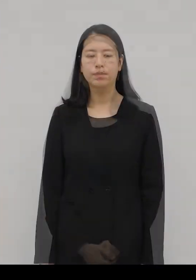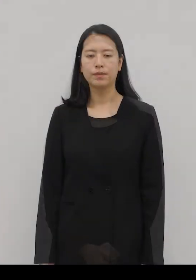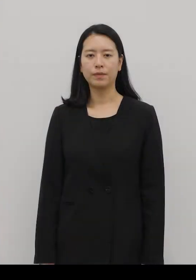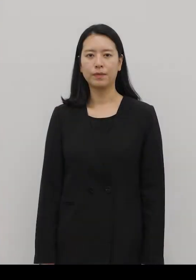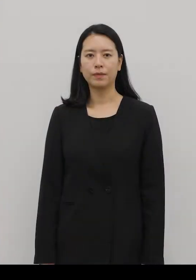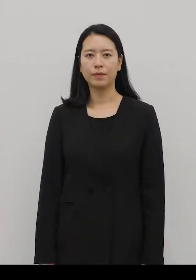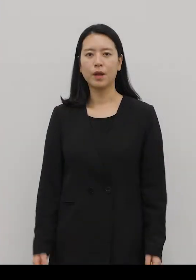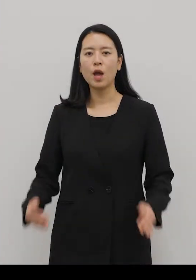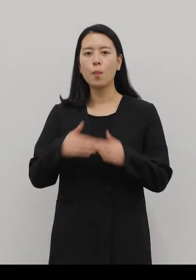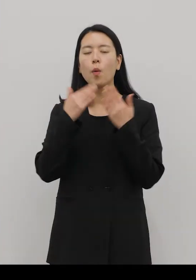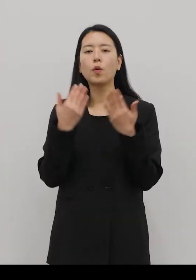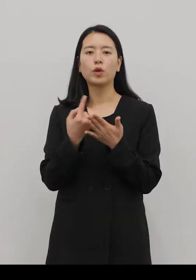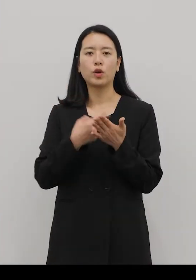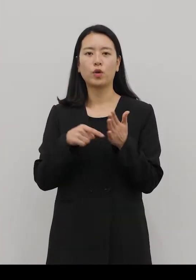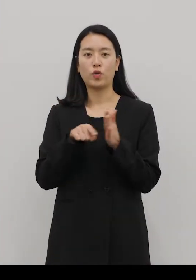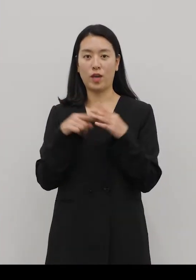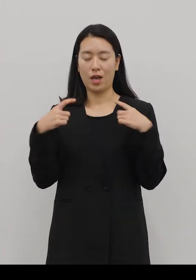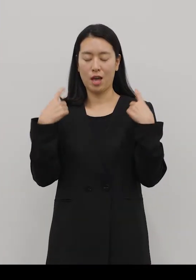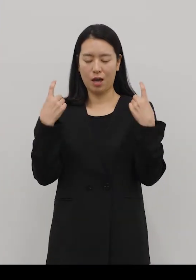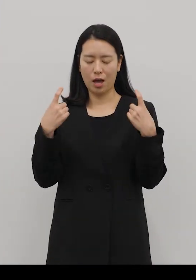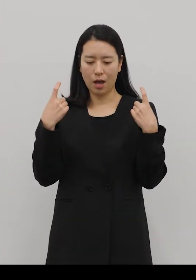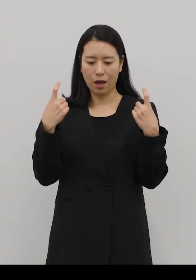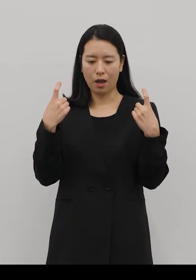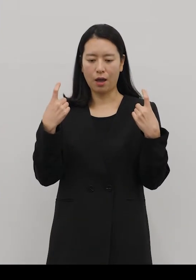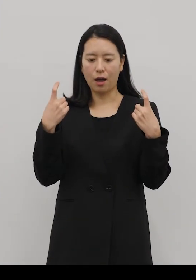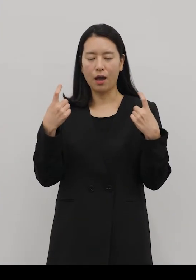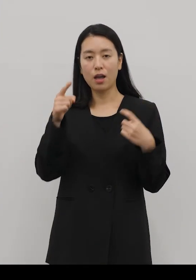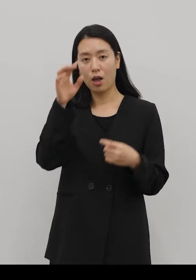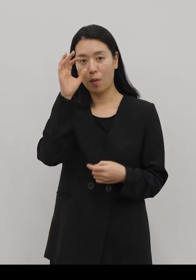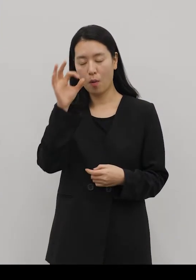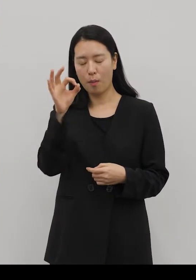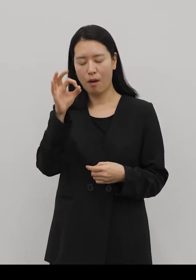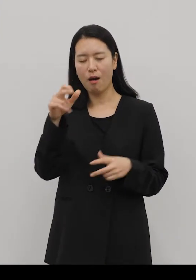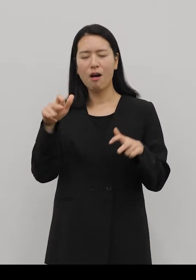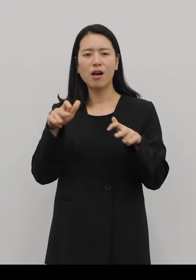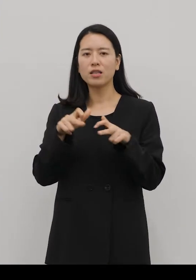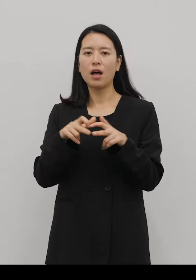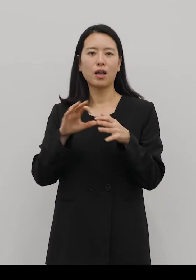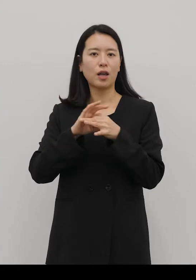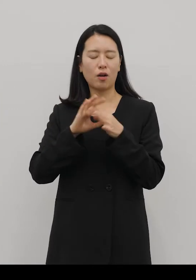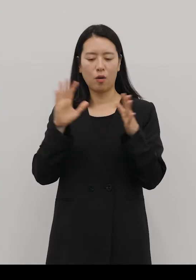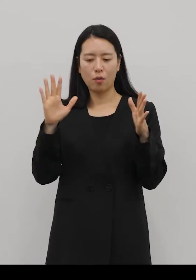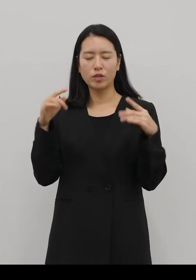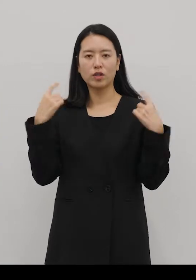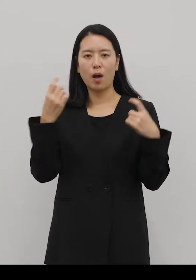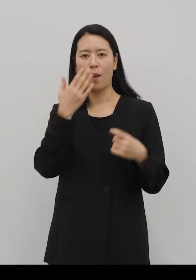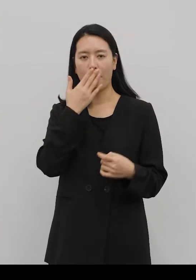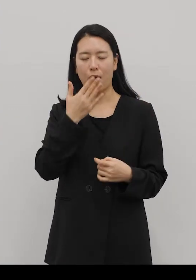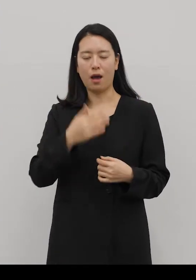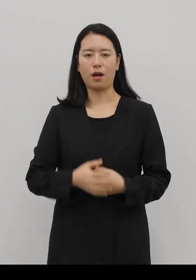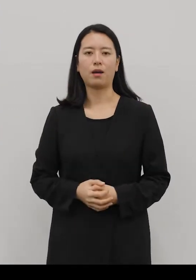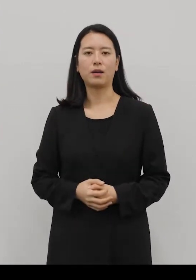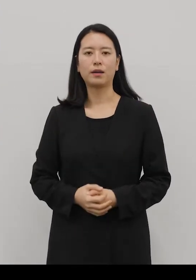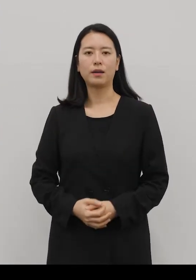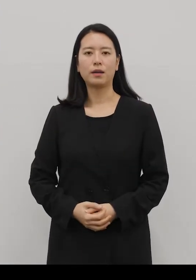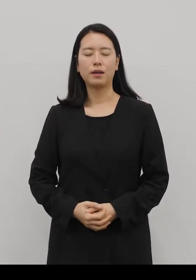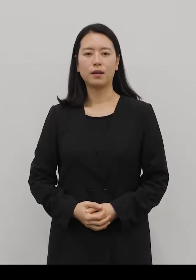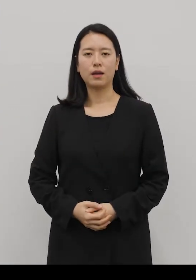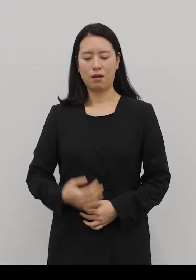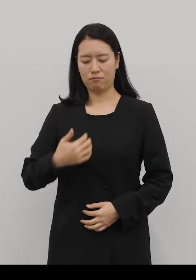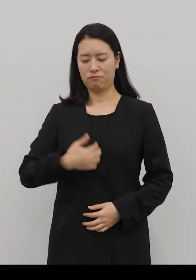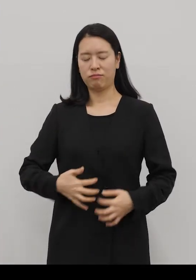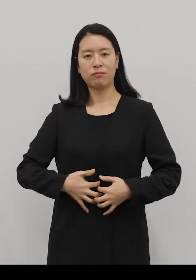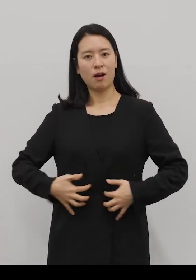투어리즘 포 올 그래가지고 모두를 위한 뭐 관광 거기에는 뭐 무장의 관광도 포함되고 그래서 우리가 좀